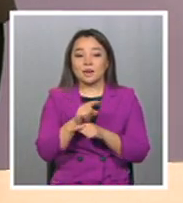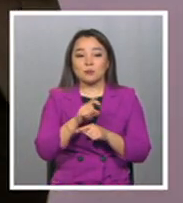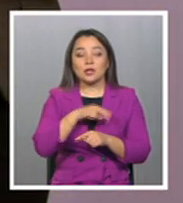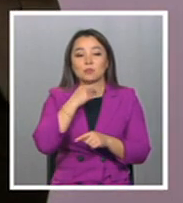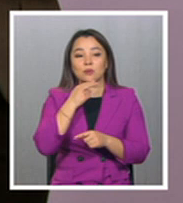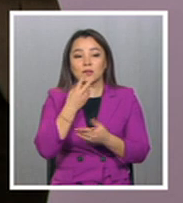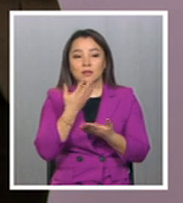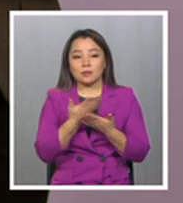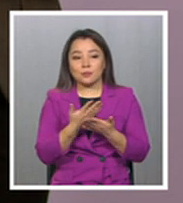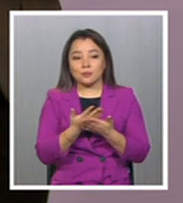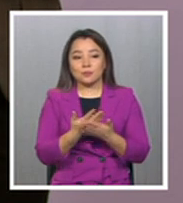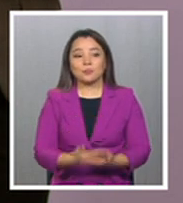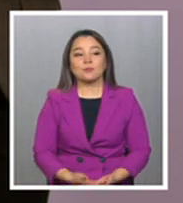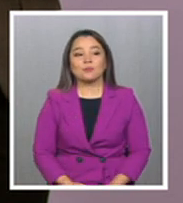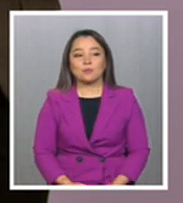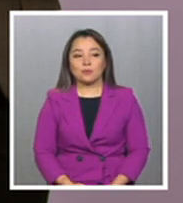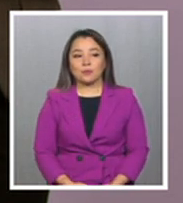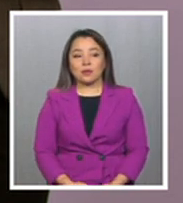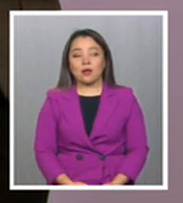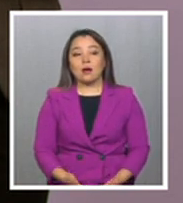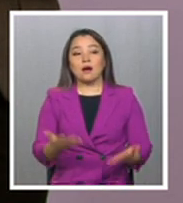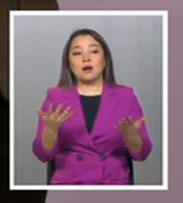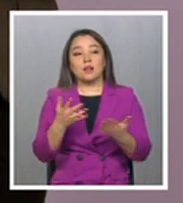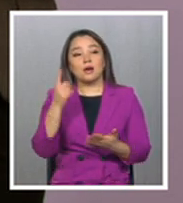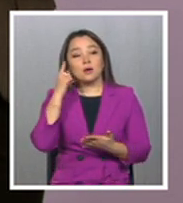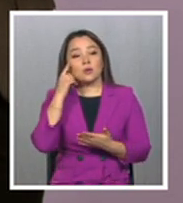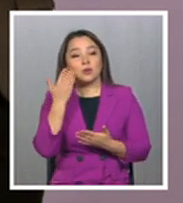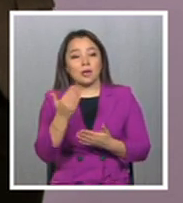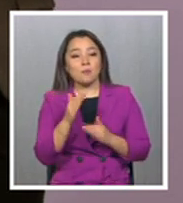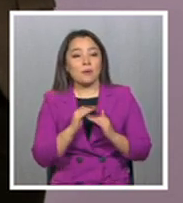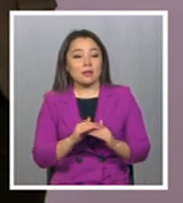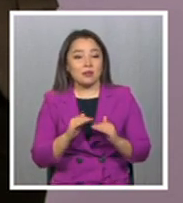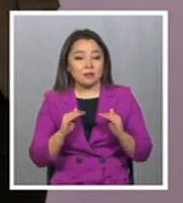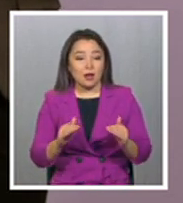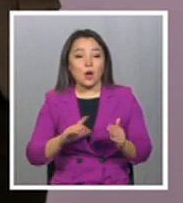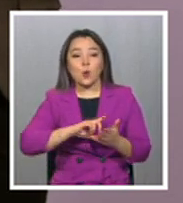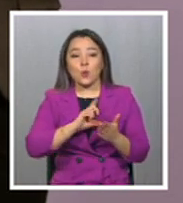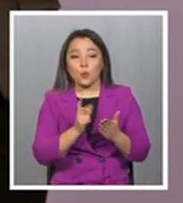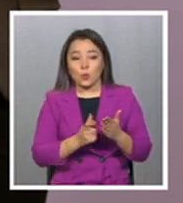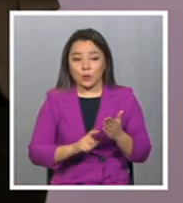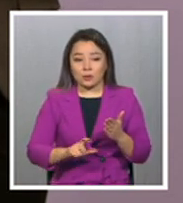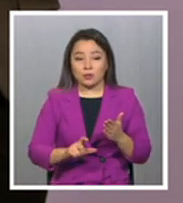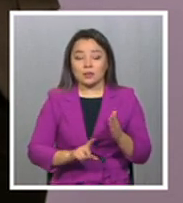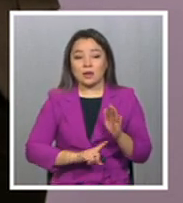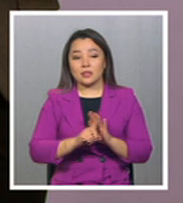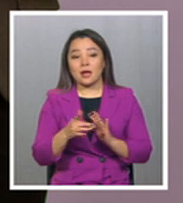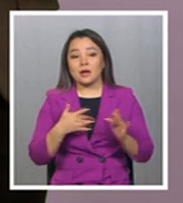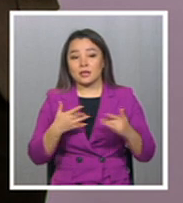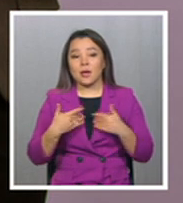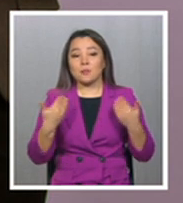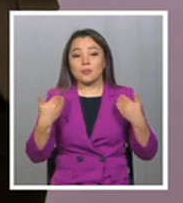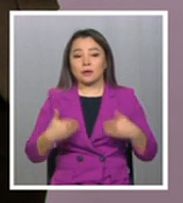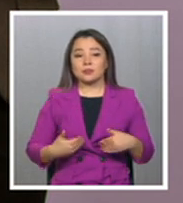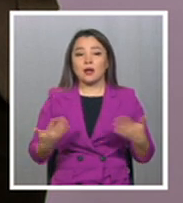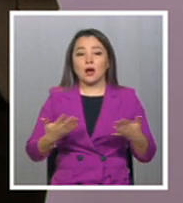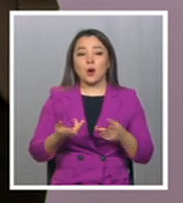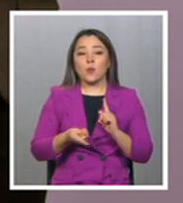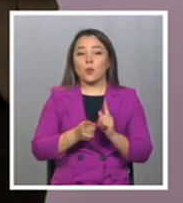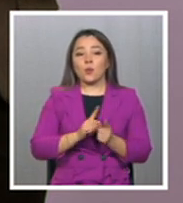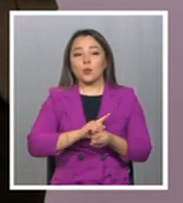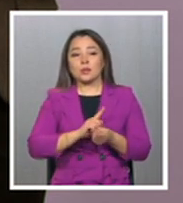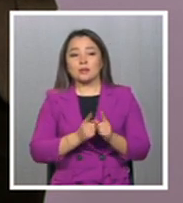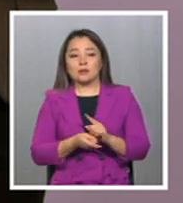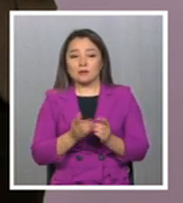кірсейік. Қалай ойлайсыңдар балалар? Өлең барысында, кейіпкер бойында қандай өзгерістер орын